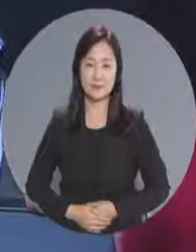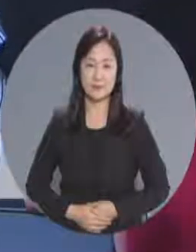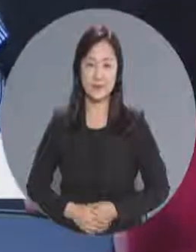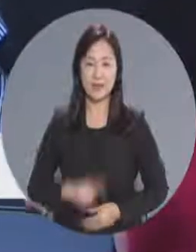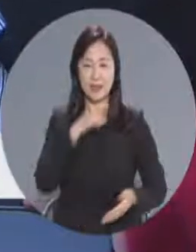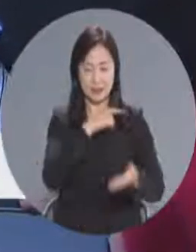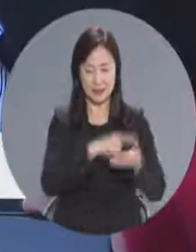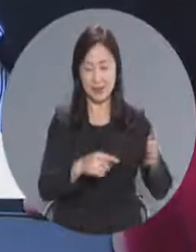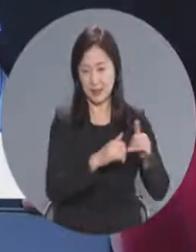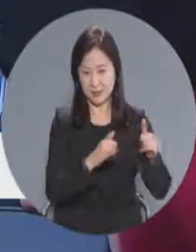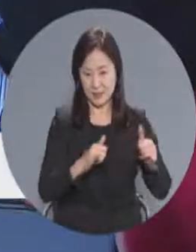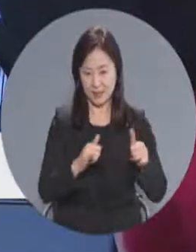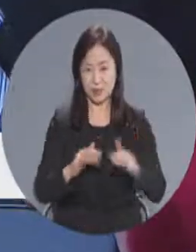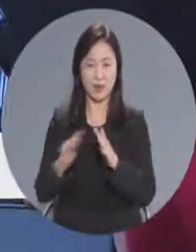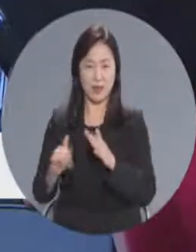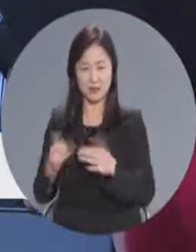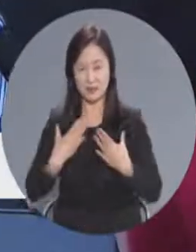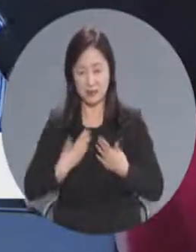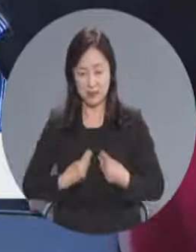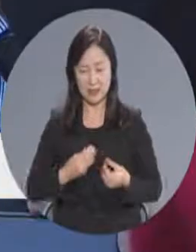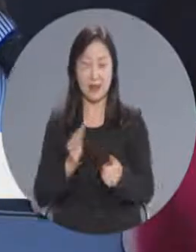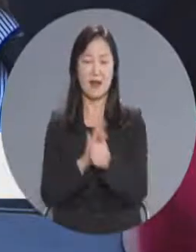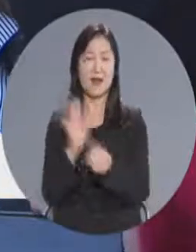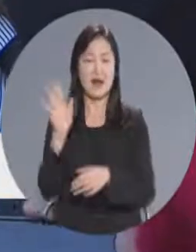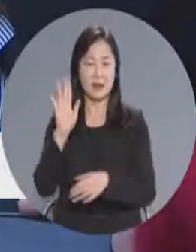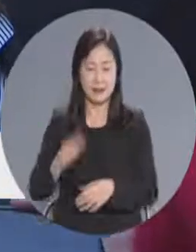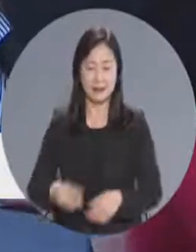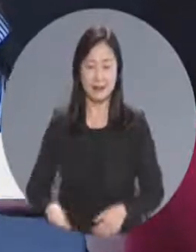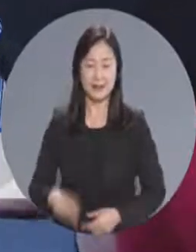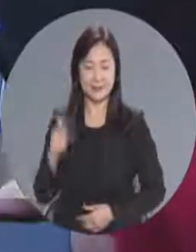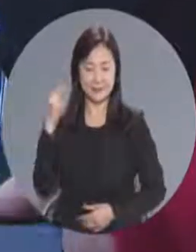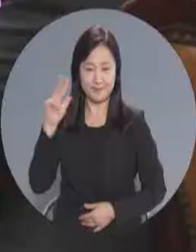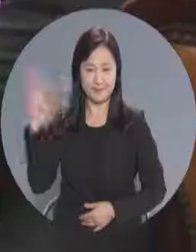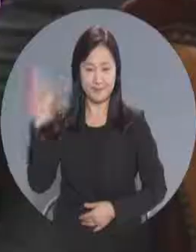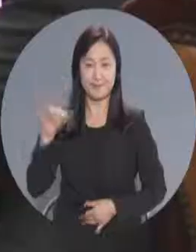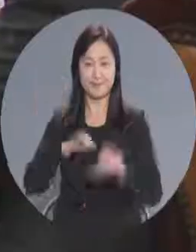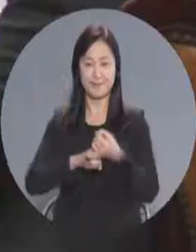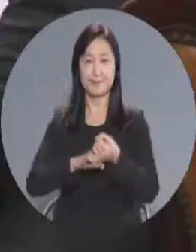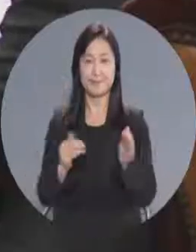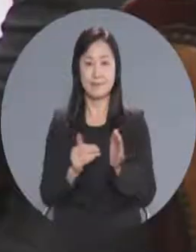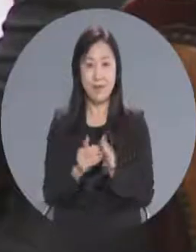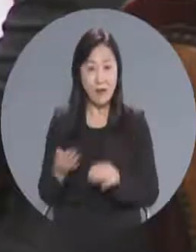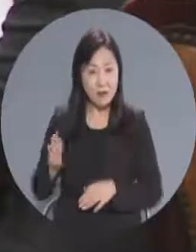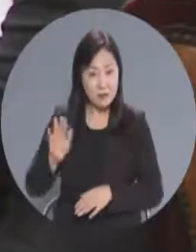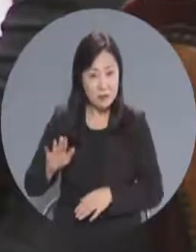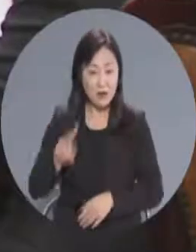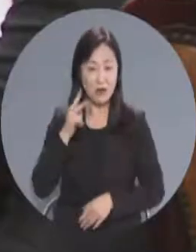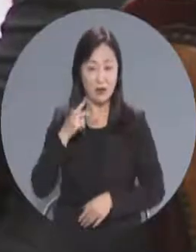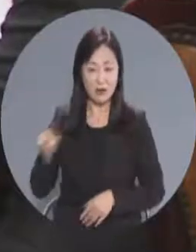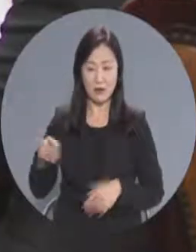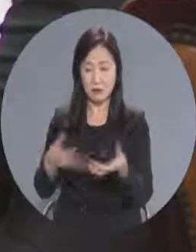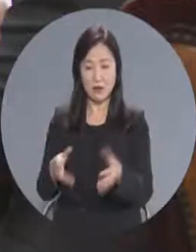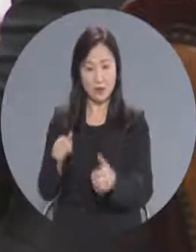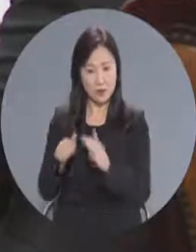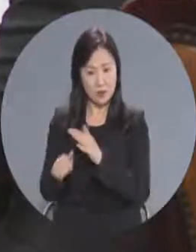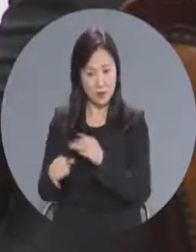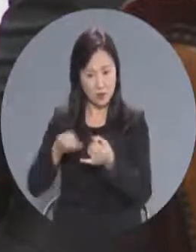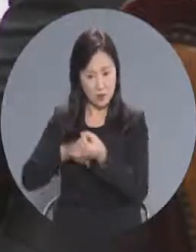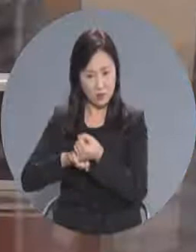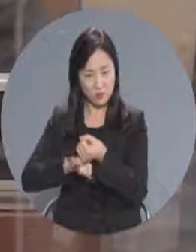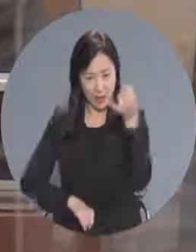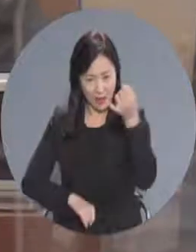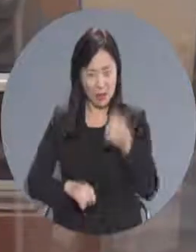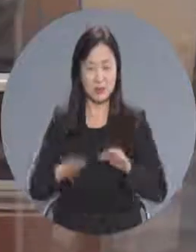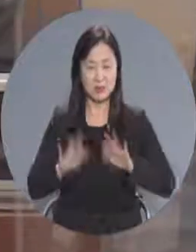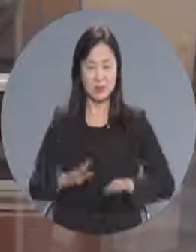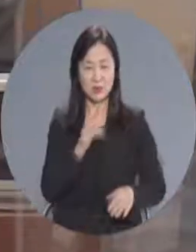유족분들 실망시키지 않도록 하겠다는 새해 다짐을 제가 드리겠습니다. 하지만 야당 대표의 약속과는 달리 곧